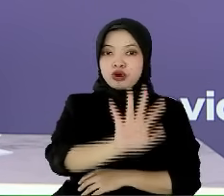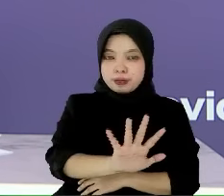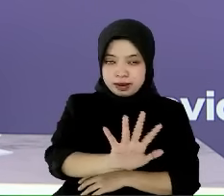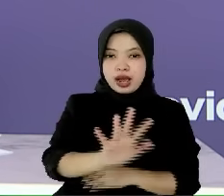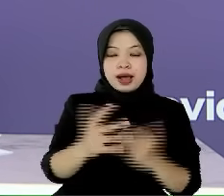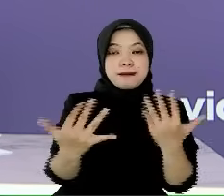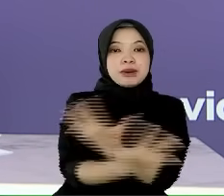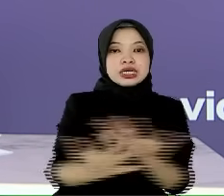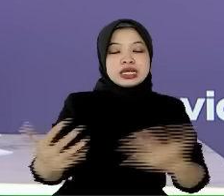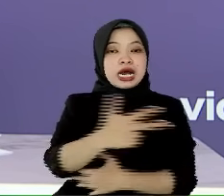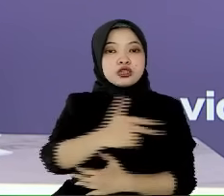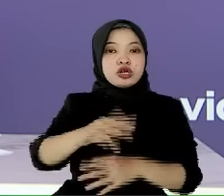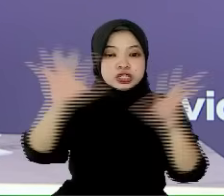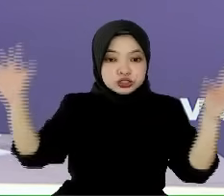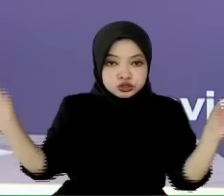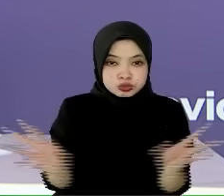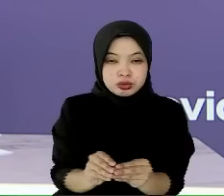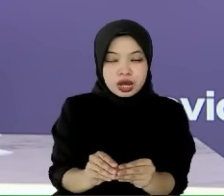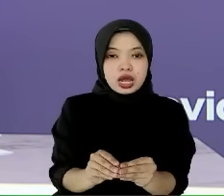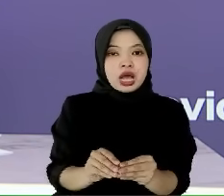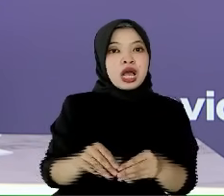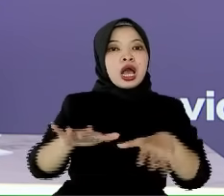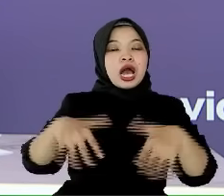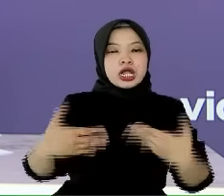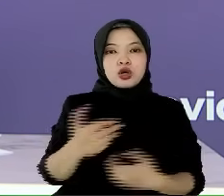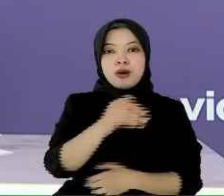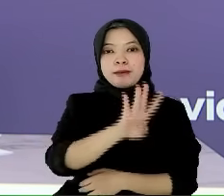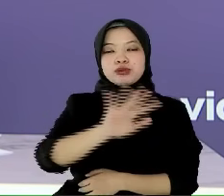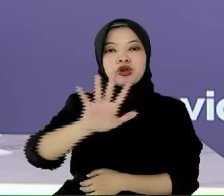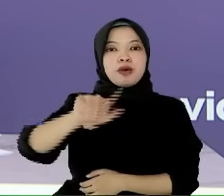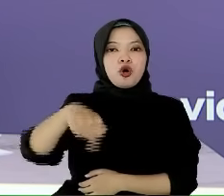90.638.945 penduduk Indonesia atau sebesar